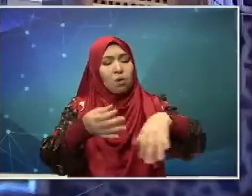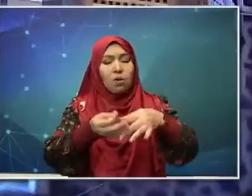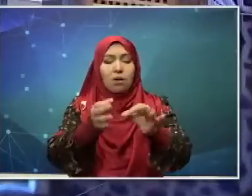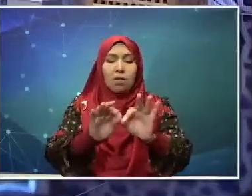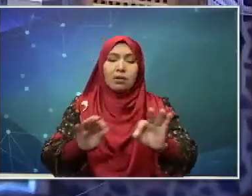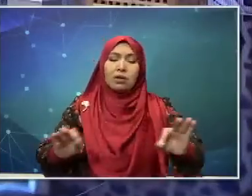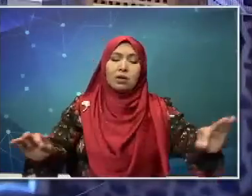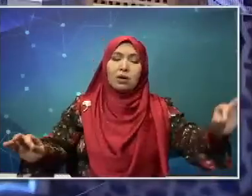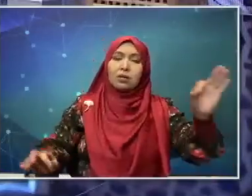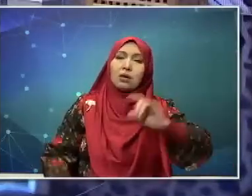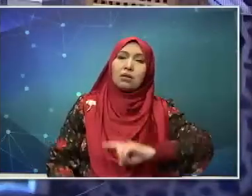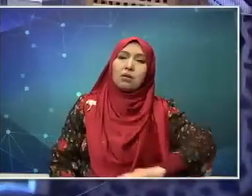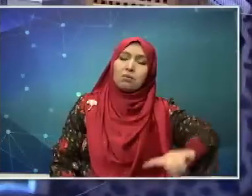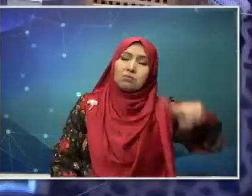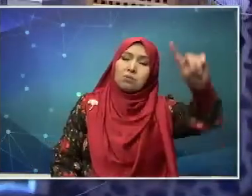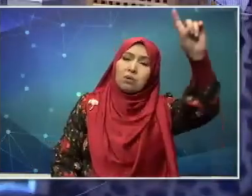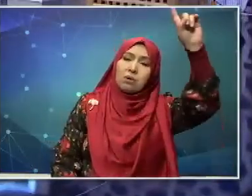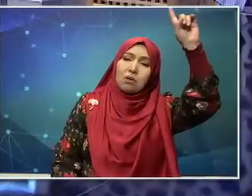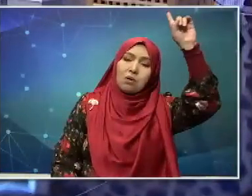sodakowlohuladzim